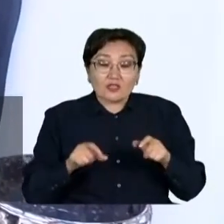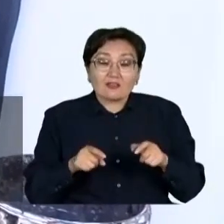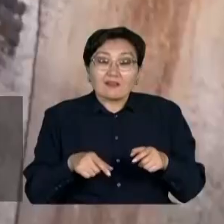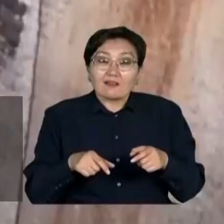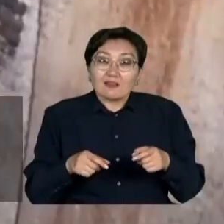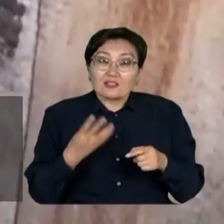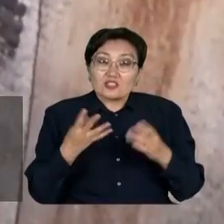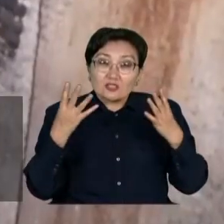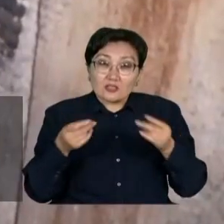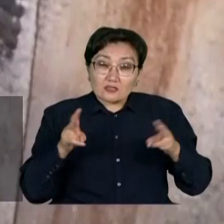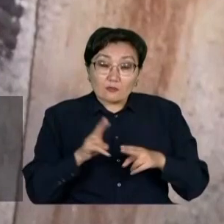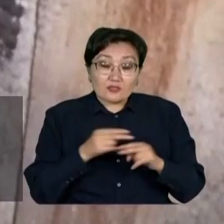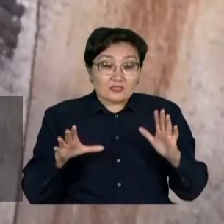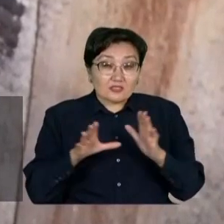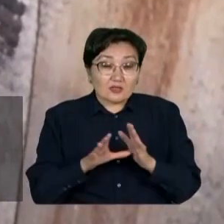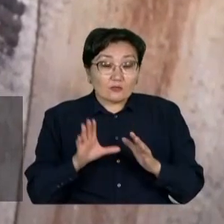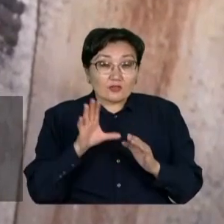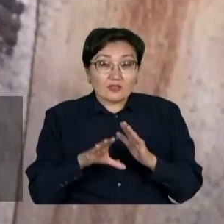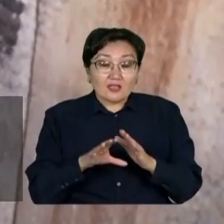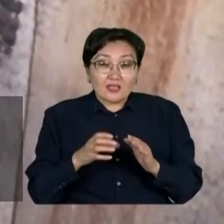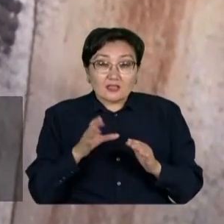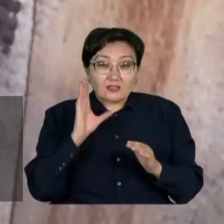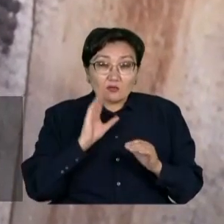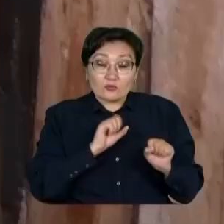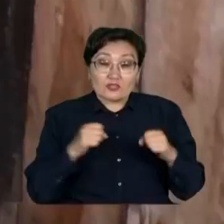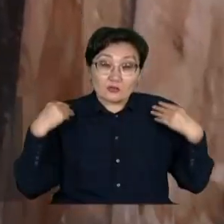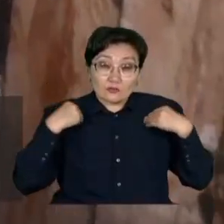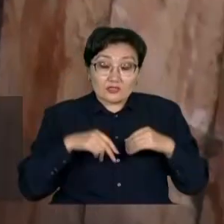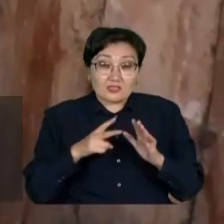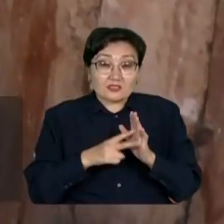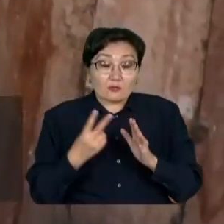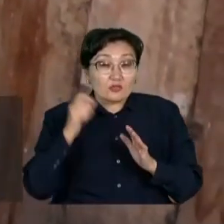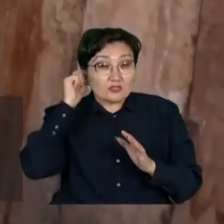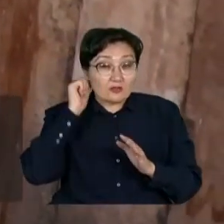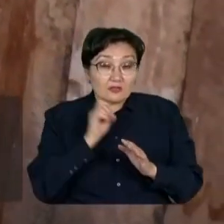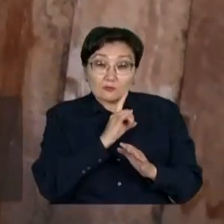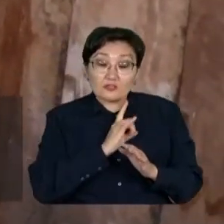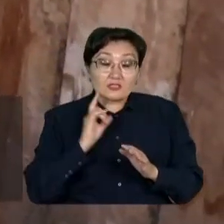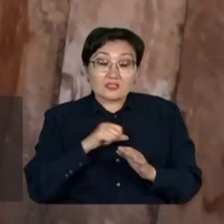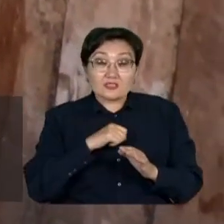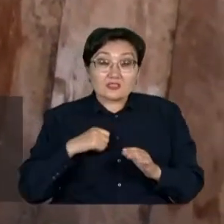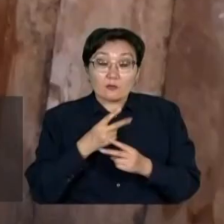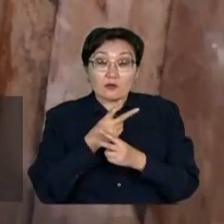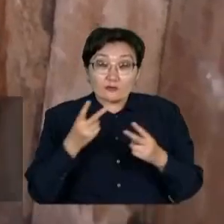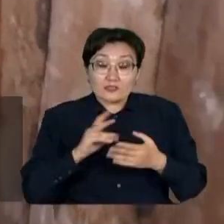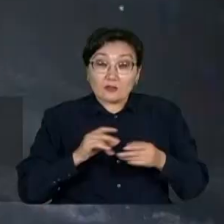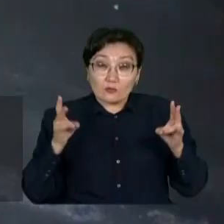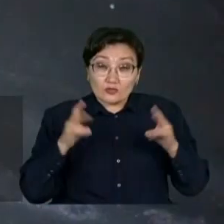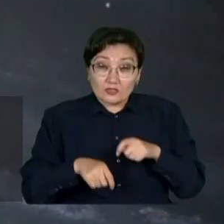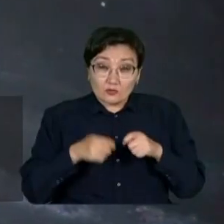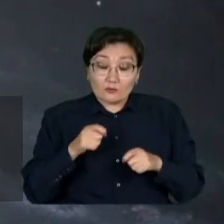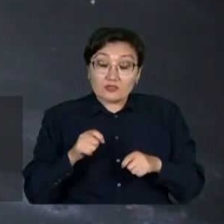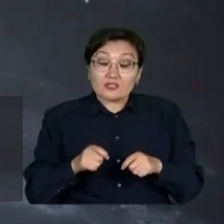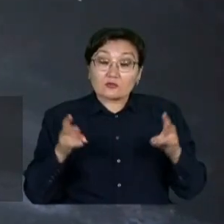остались без света. Используя гидрокостюм, 72-летняя женщина самостоятельно оценивает масштаб ущерба от коммунальной